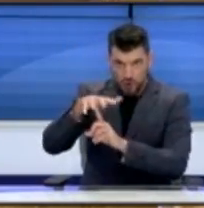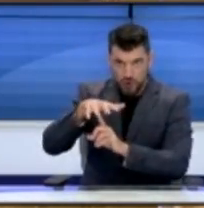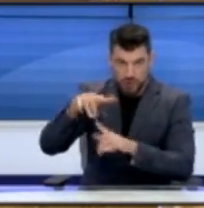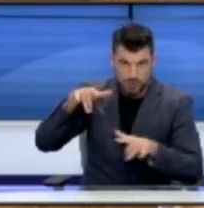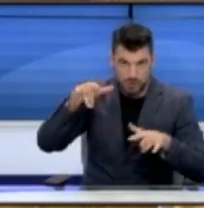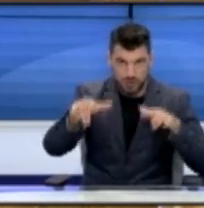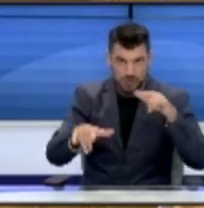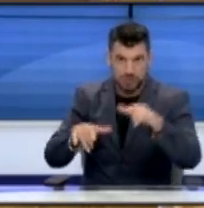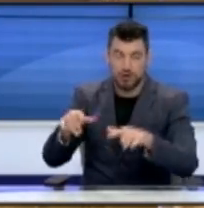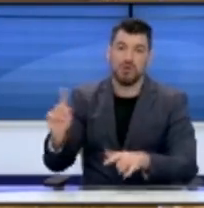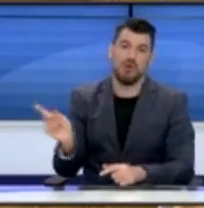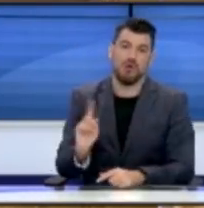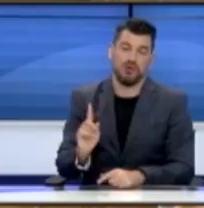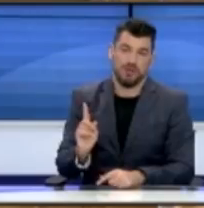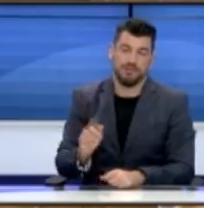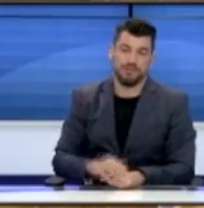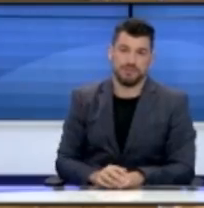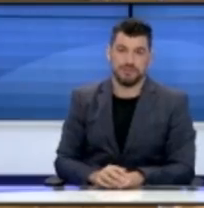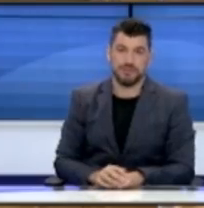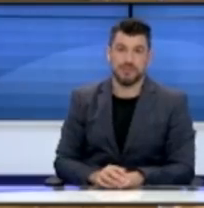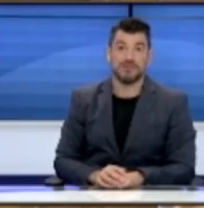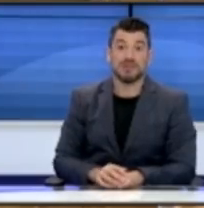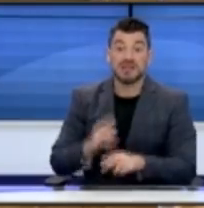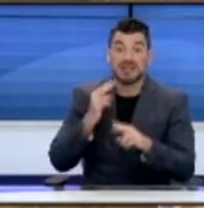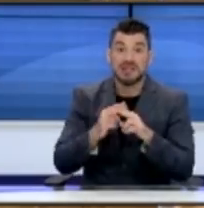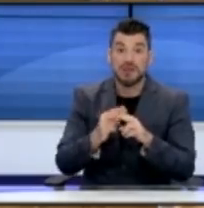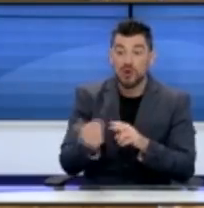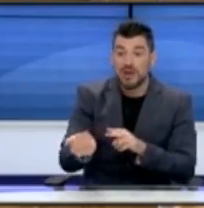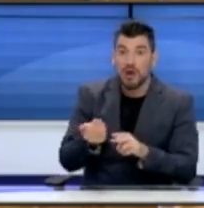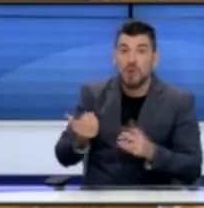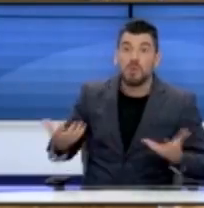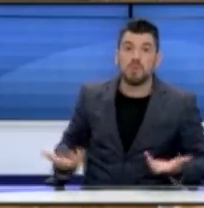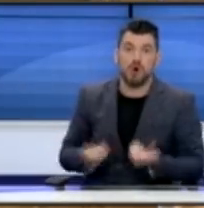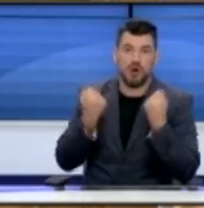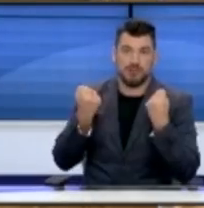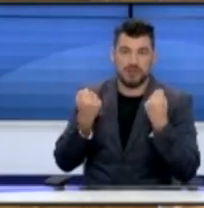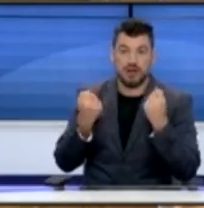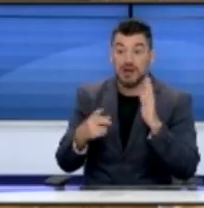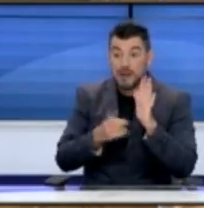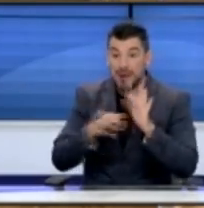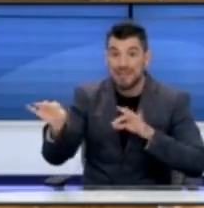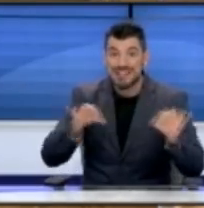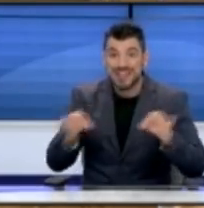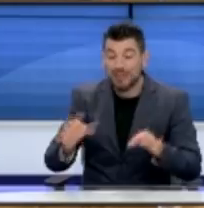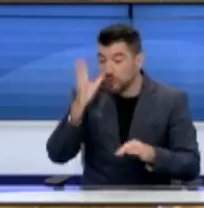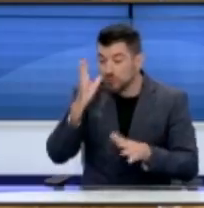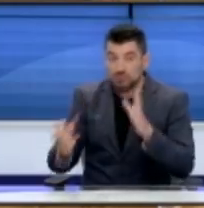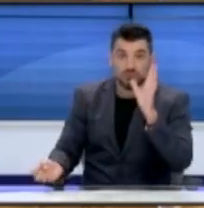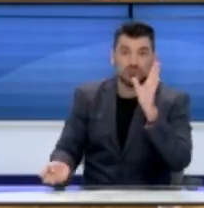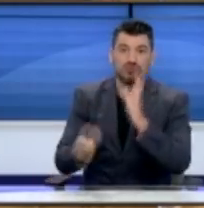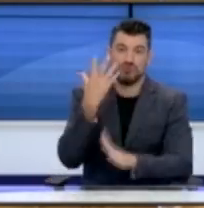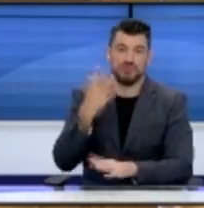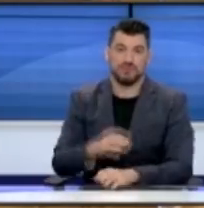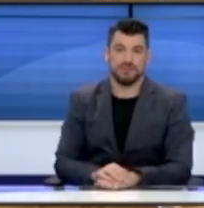βάρος έπρεπε και πρέπει να δοθεί στην πρόληψη, στον σύγχρονο αντιπυρικό σχεδιασμό, στο πλαίσιο